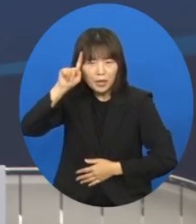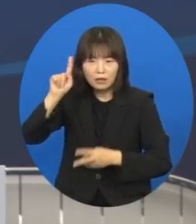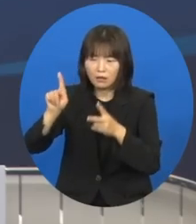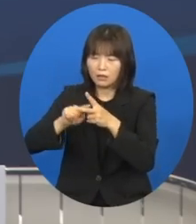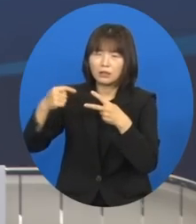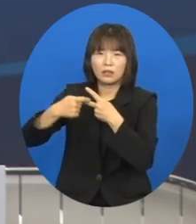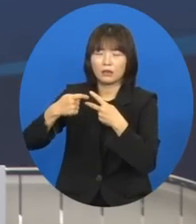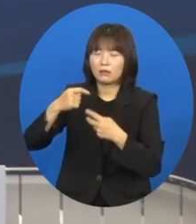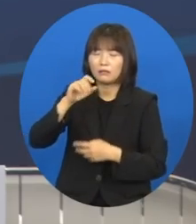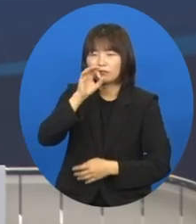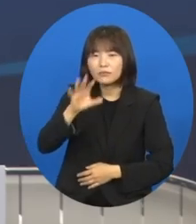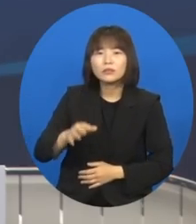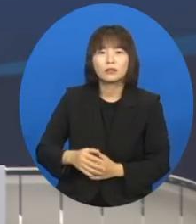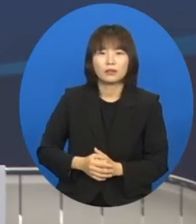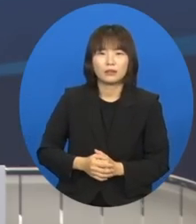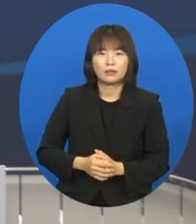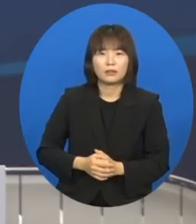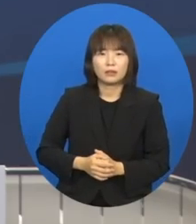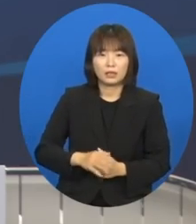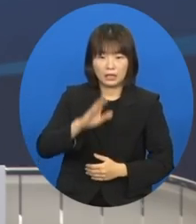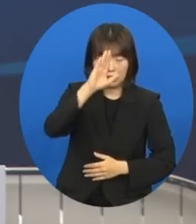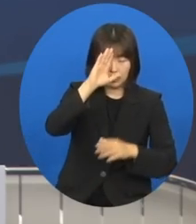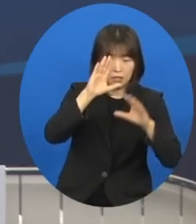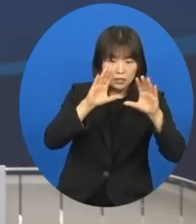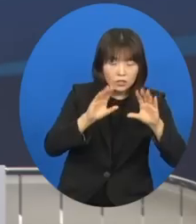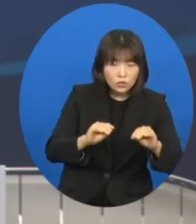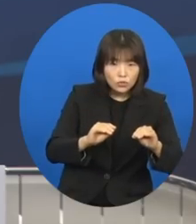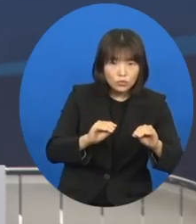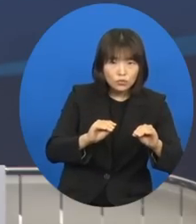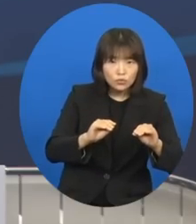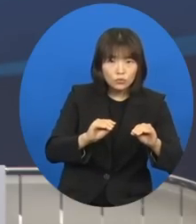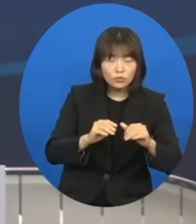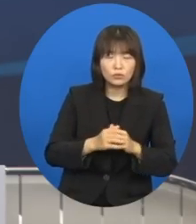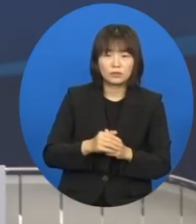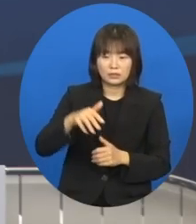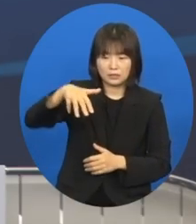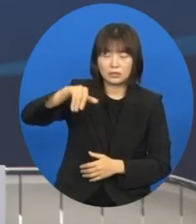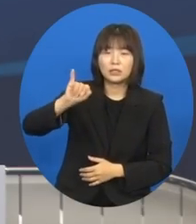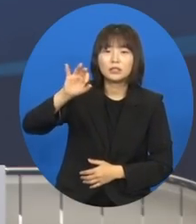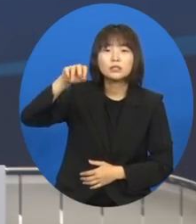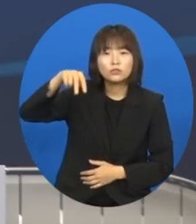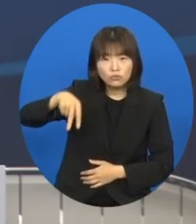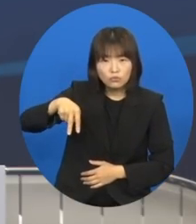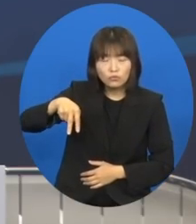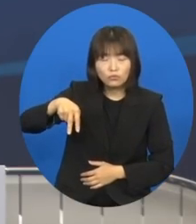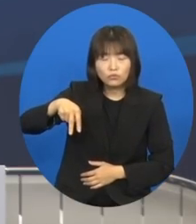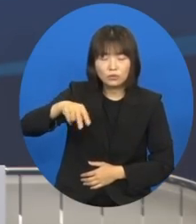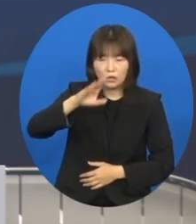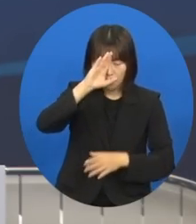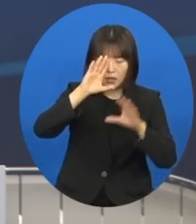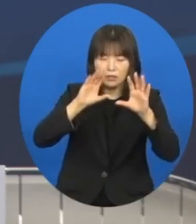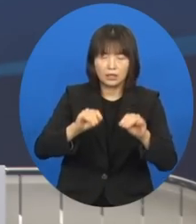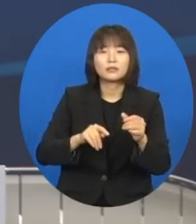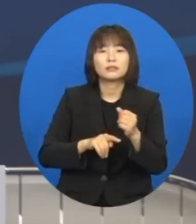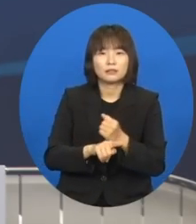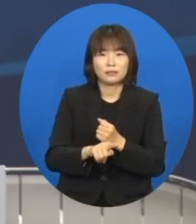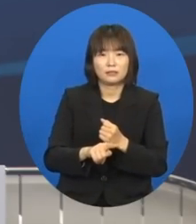치유, 이 힐링이라는 사전적 정의는 치료받고 병이 나음을 말합니다.